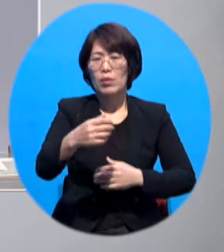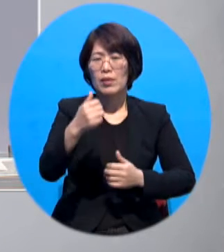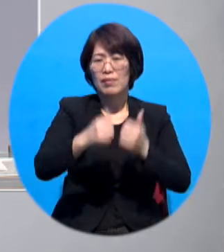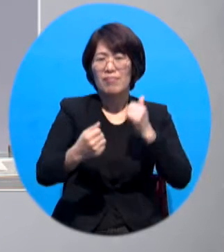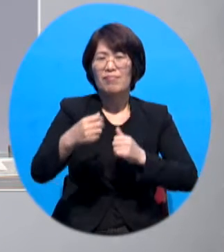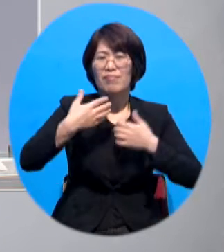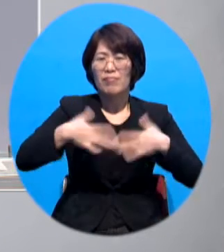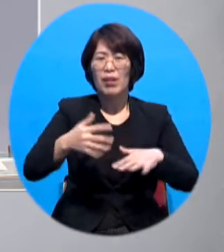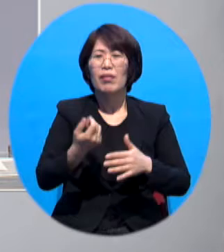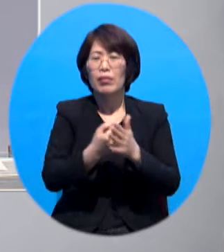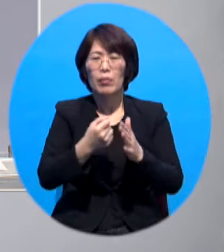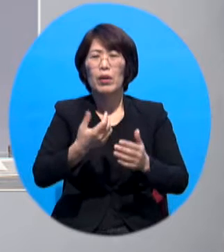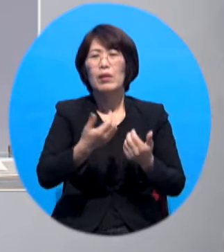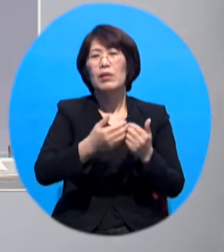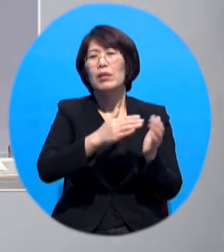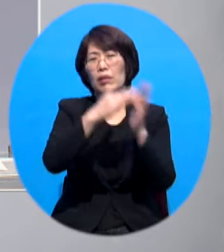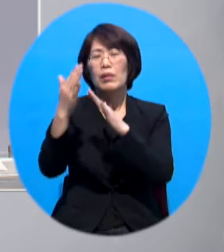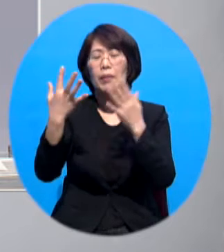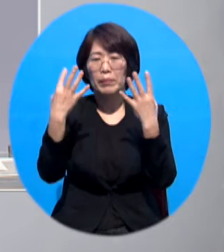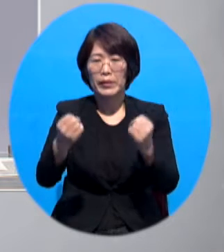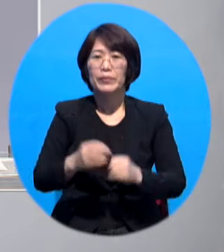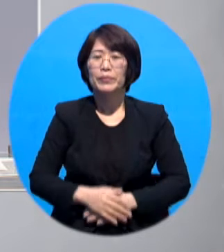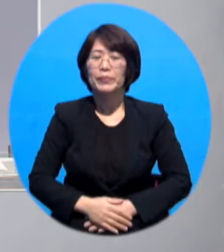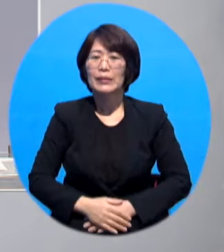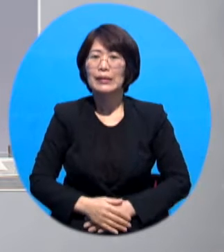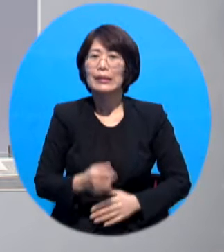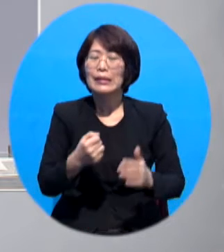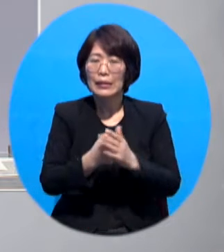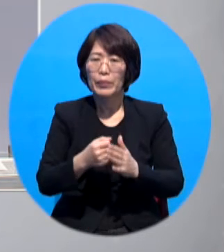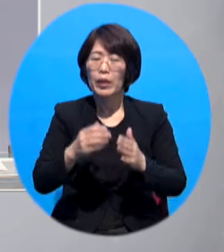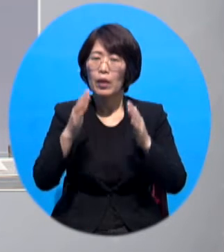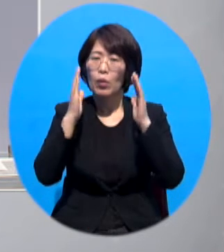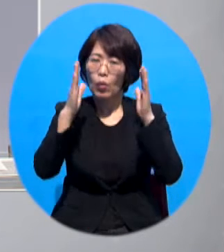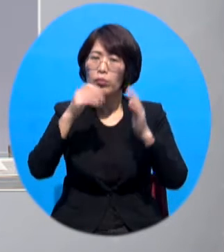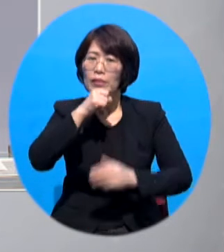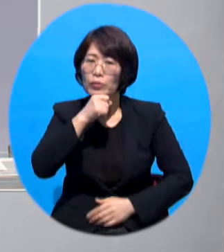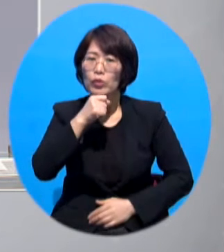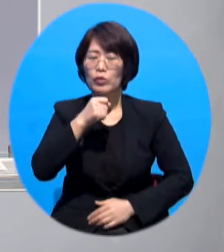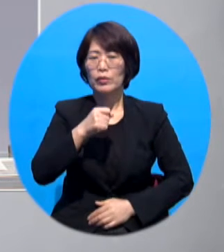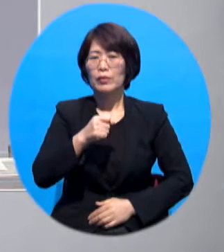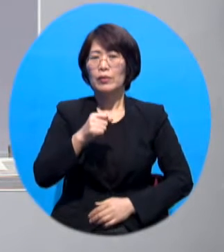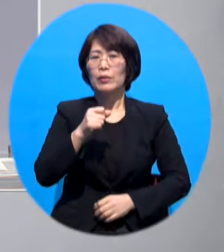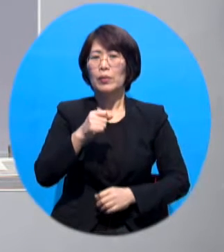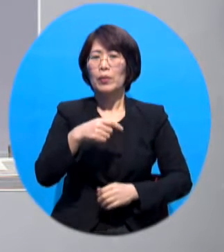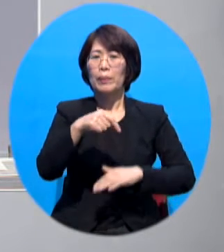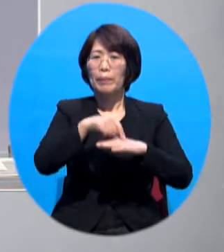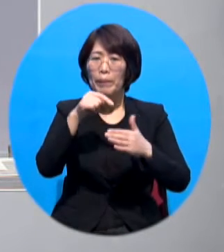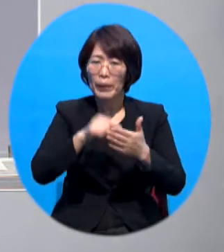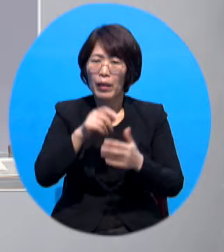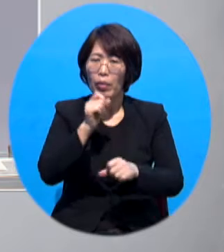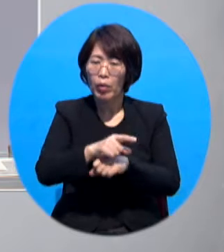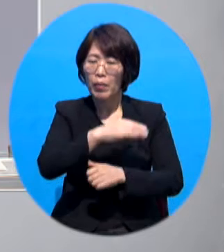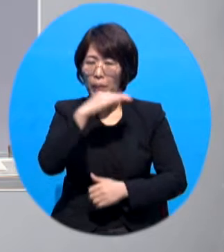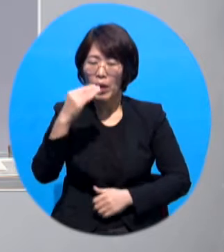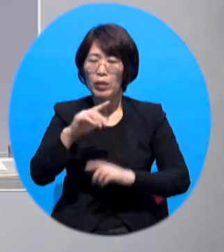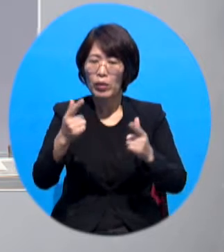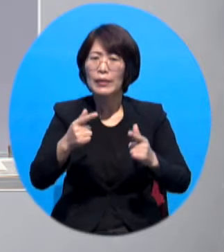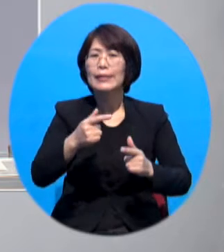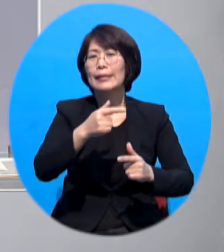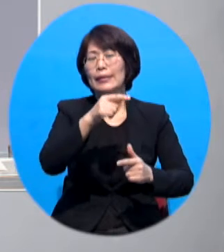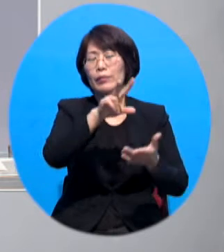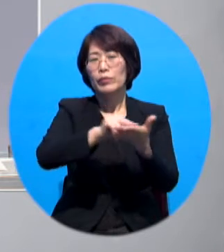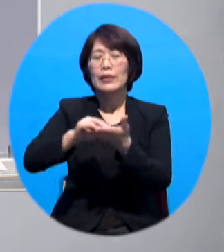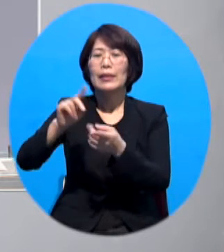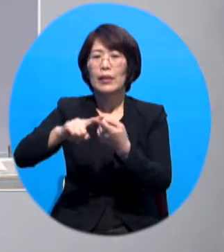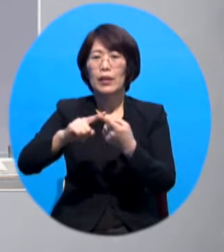것입니다 그래서 저는 음 우리 학력에 문제라든가 인사의 문제라든가 또 학생 수가 급감하는 모든 문제를